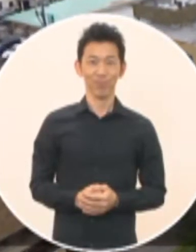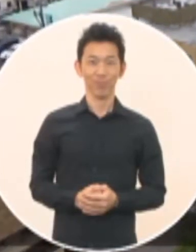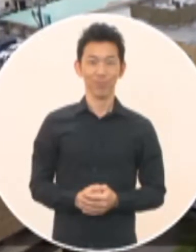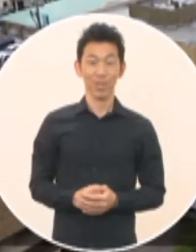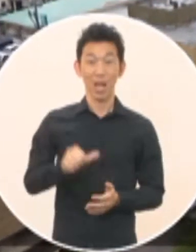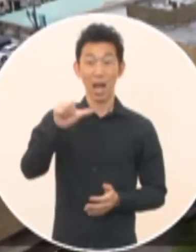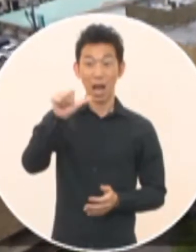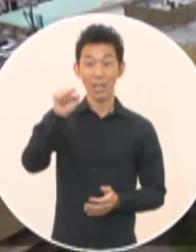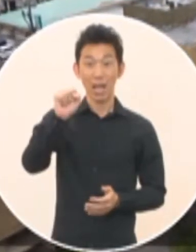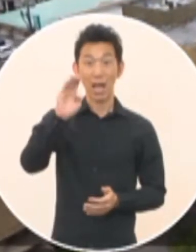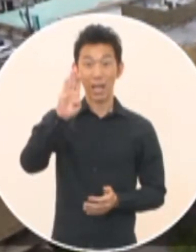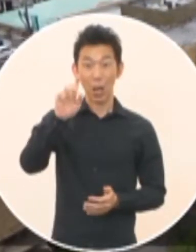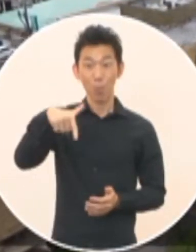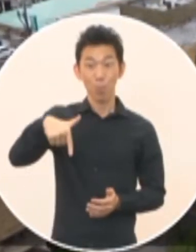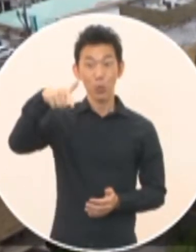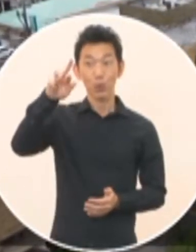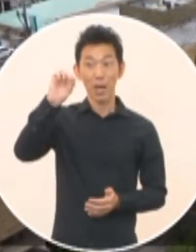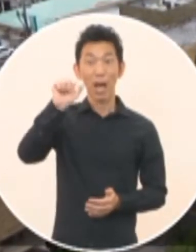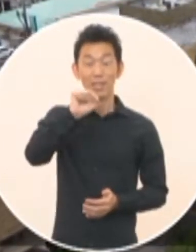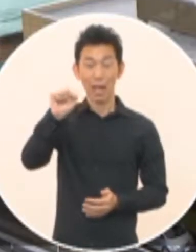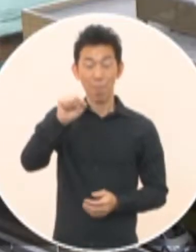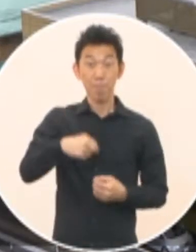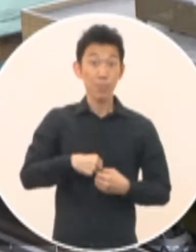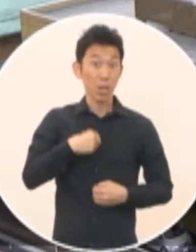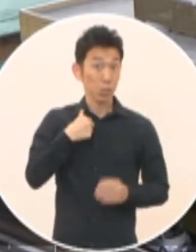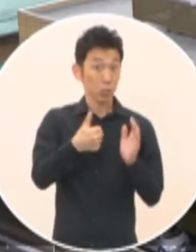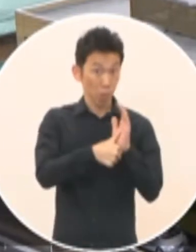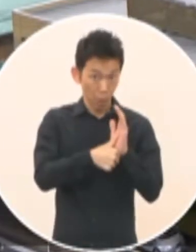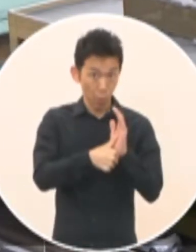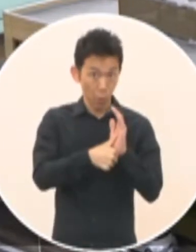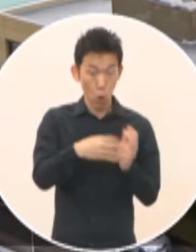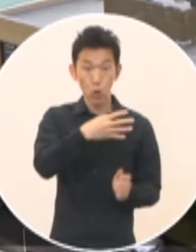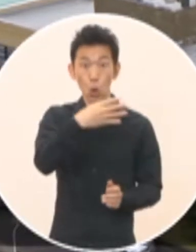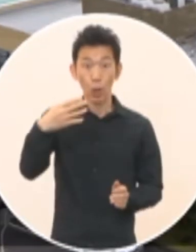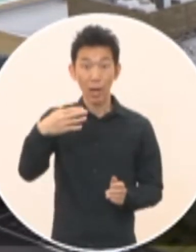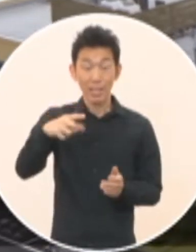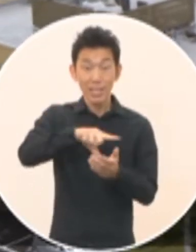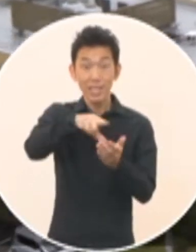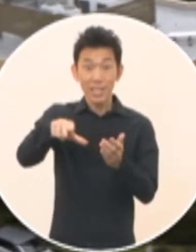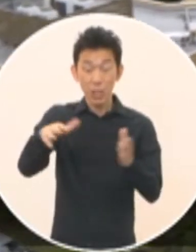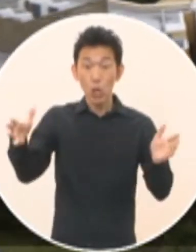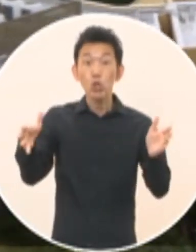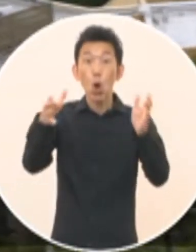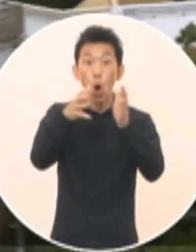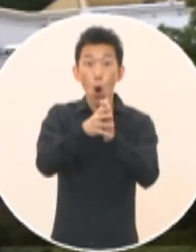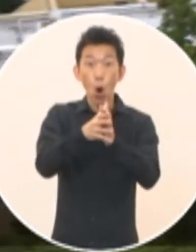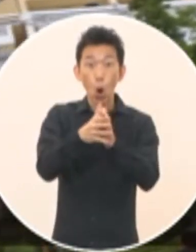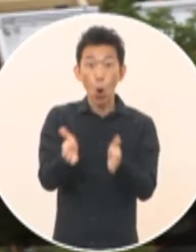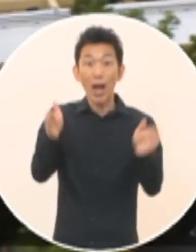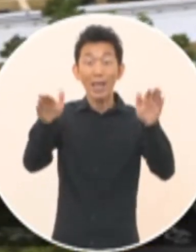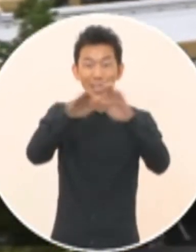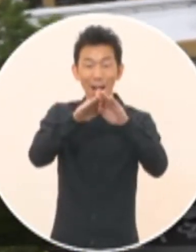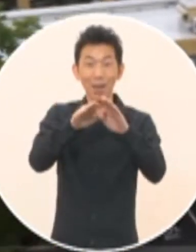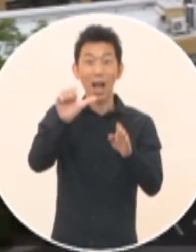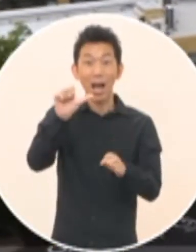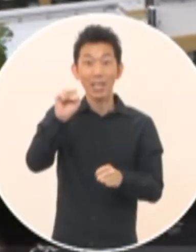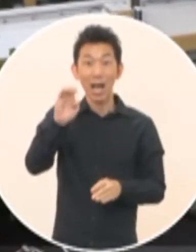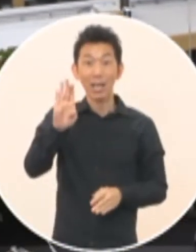アサケプラザ、正式名称は四日市地域総合会館アサケプラザです。